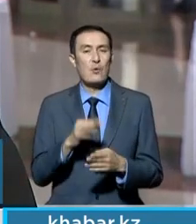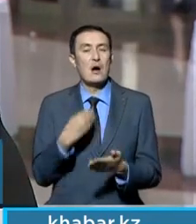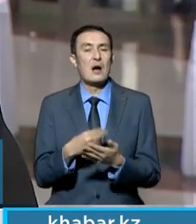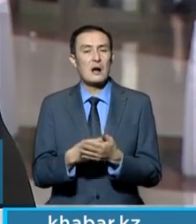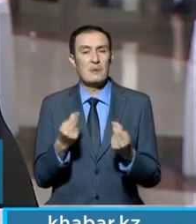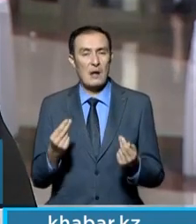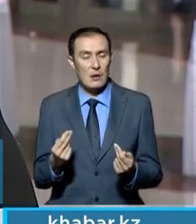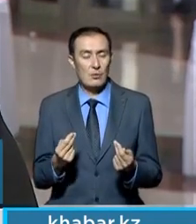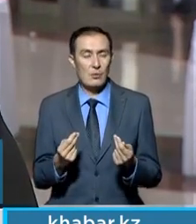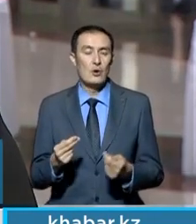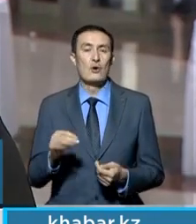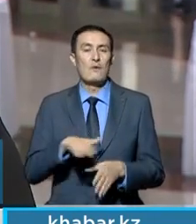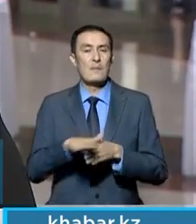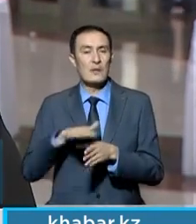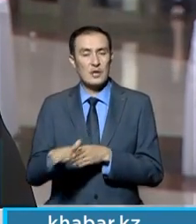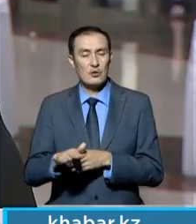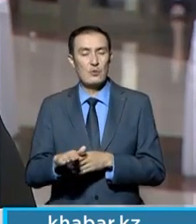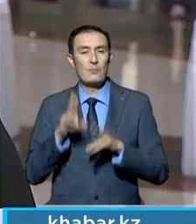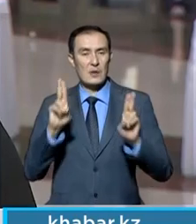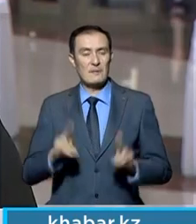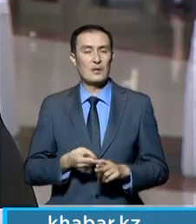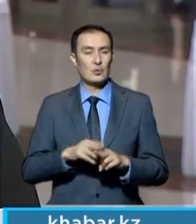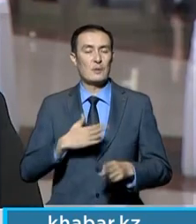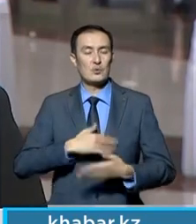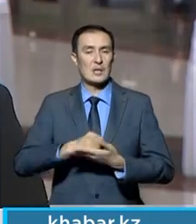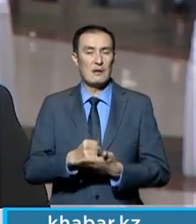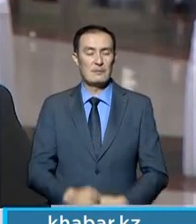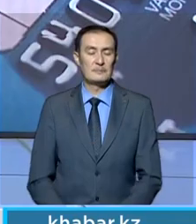по выполнению нормативов, которые мы устанавливаем.